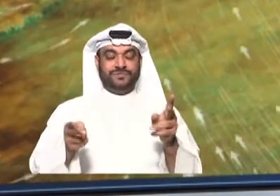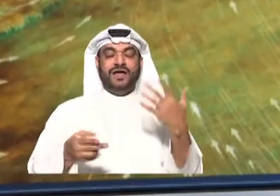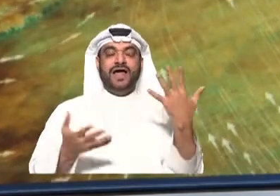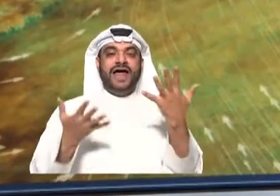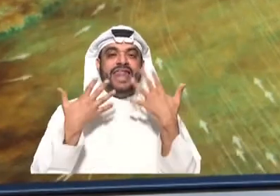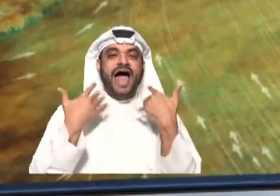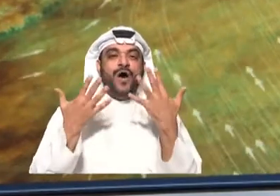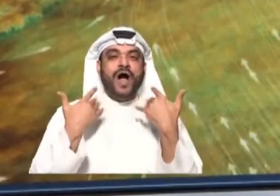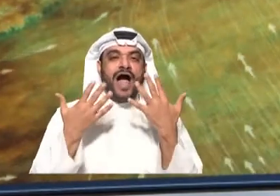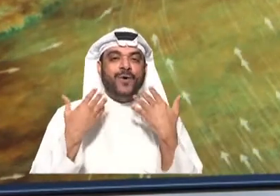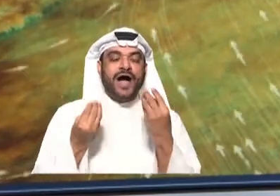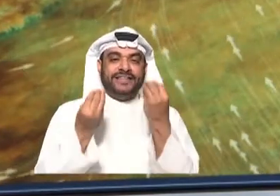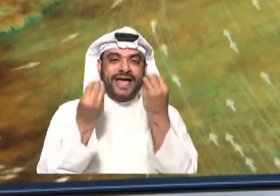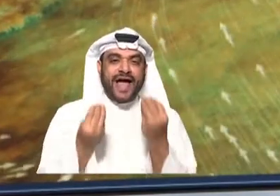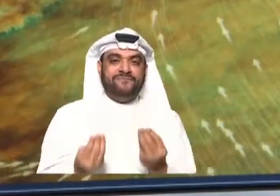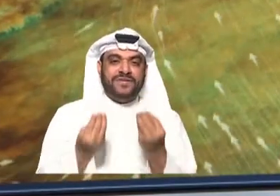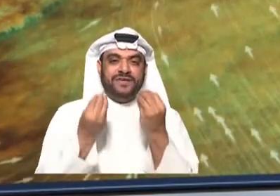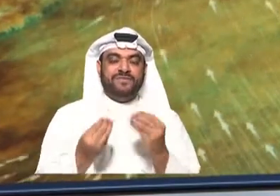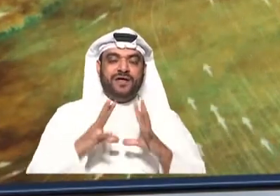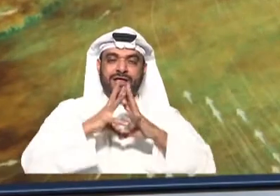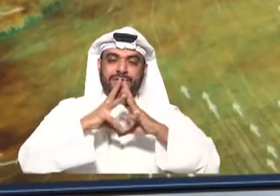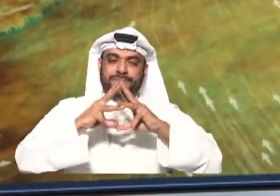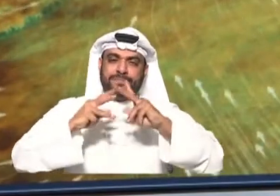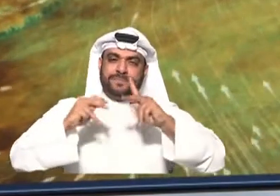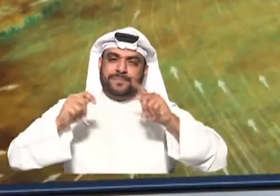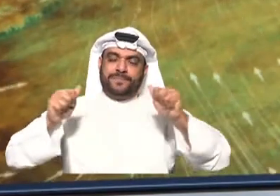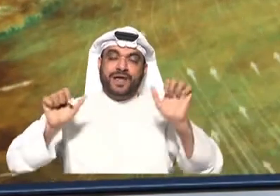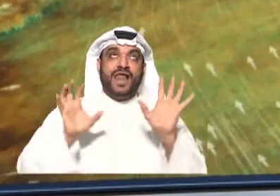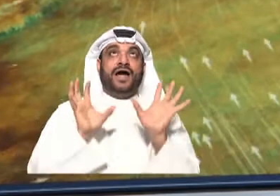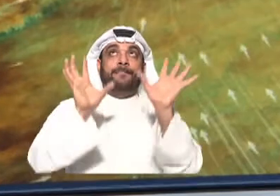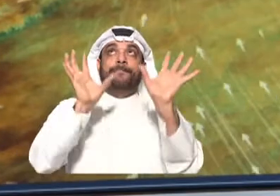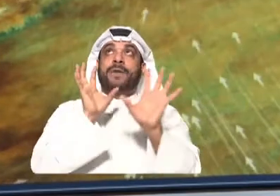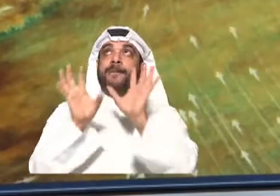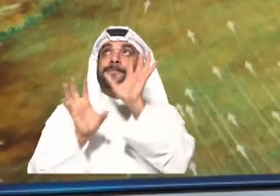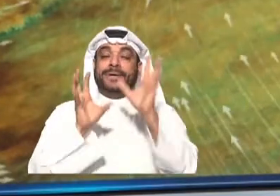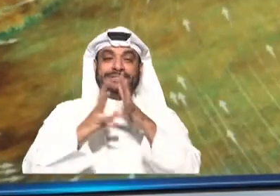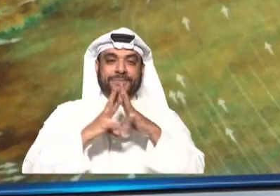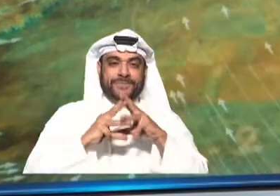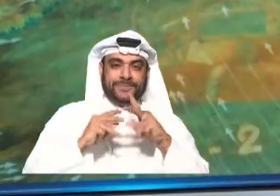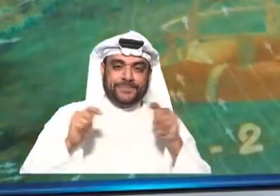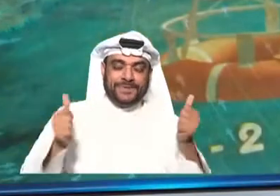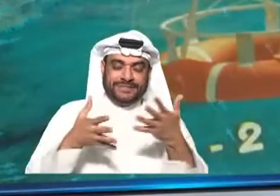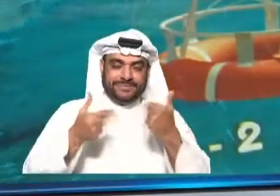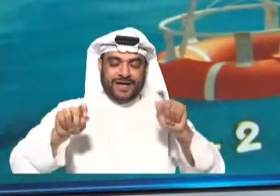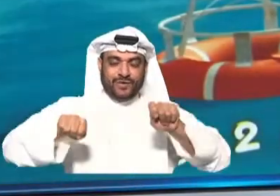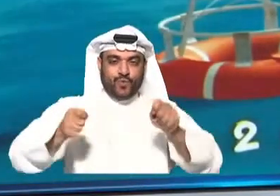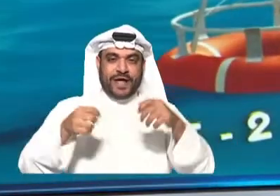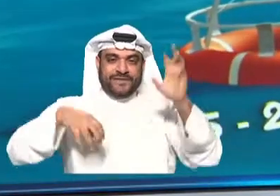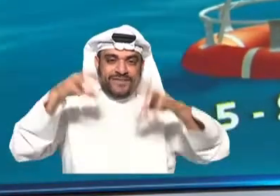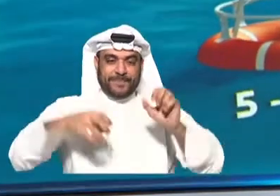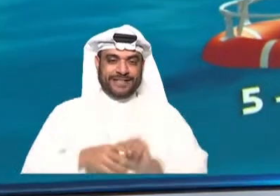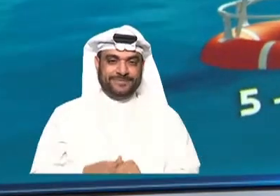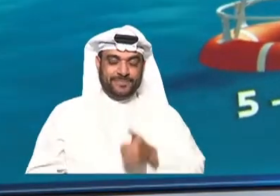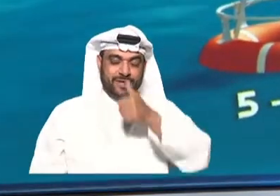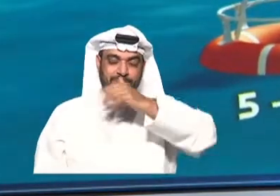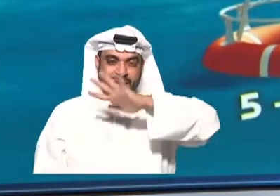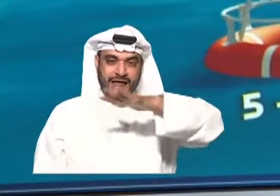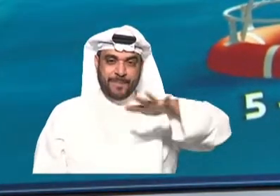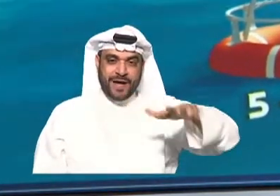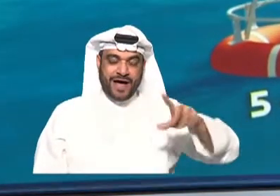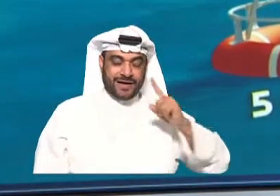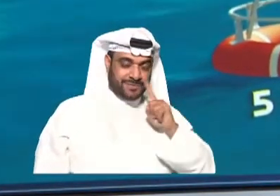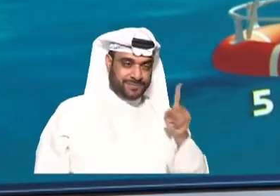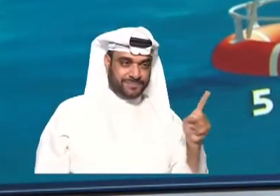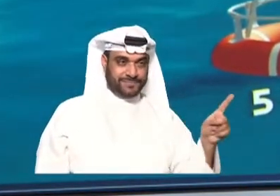رياح شمالية غربية، وراح تبدي تقل معها السحب تدريجيا وتتراجع معها فرص الأمطار. البحر خلال يوم الغد راح يكون خفيف لما